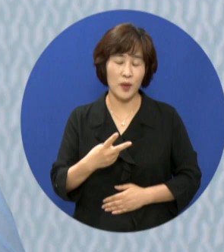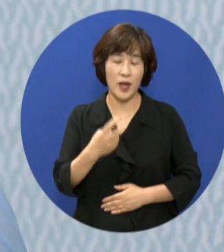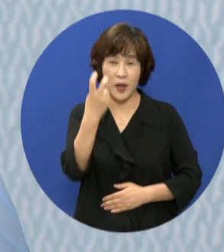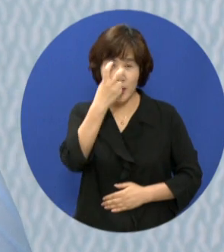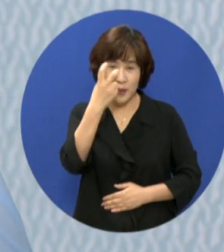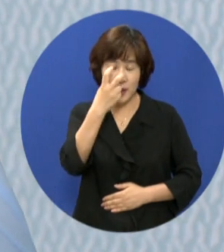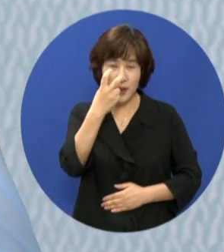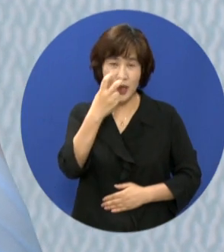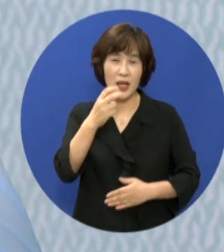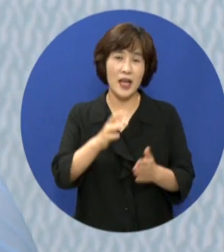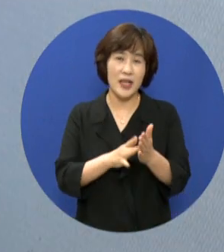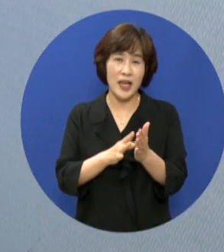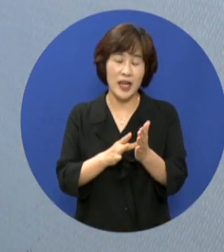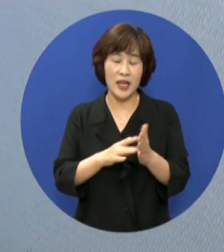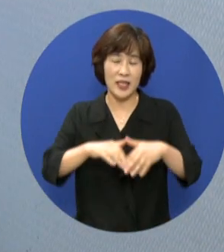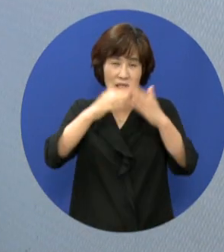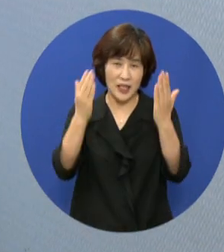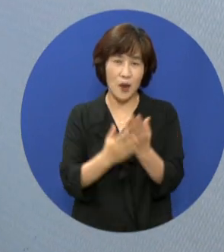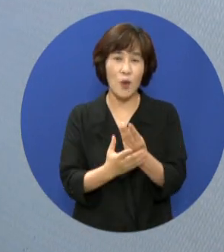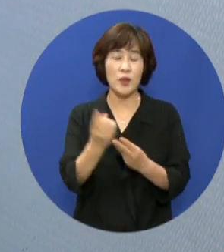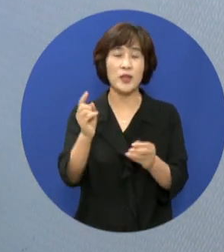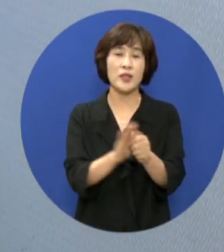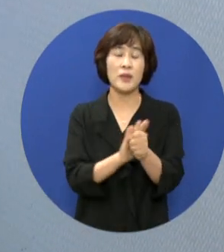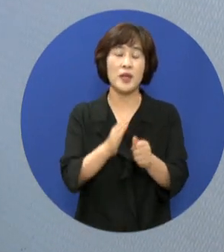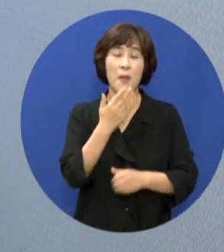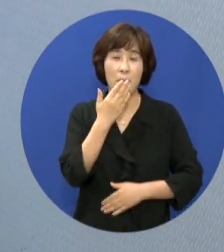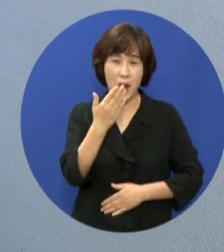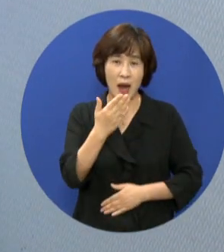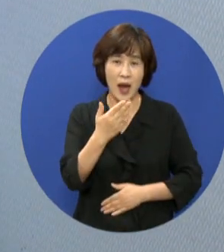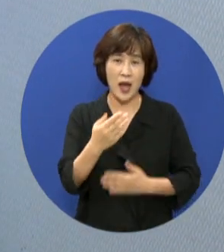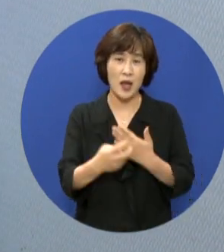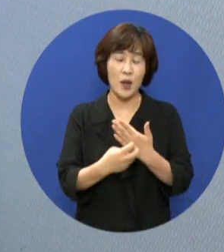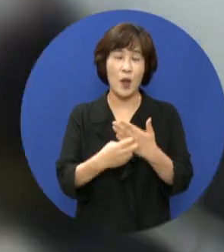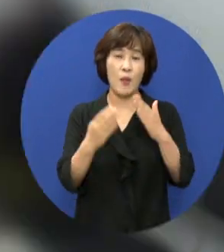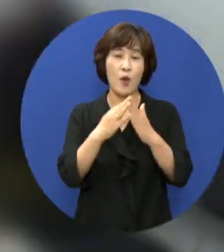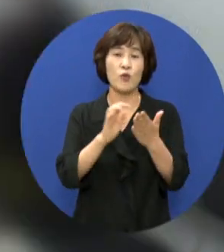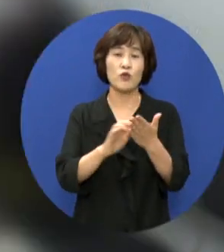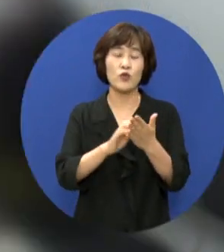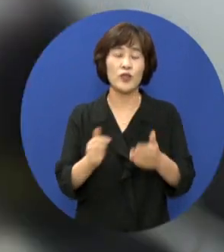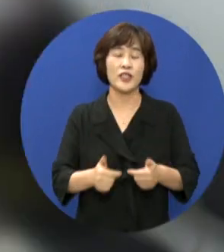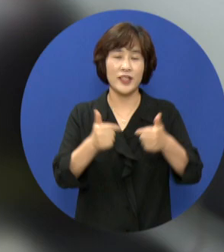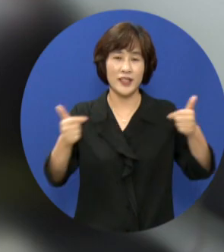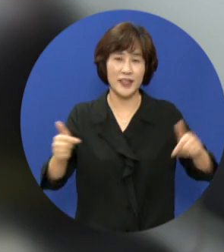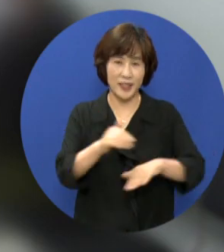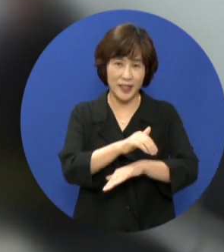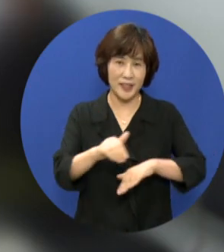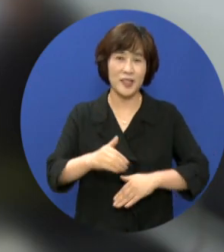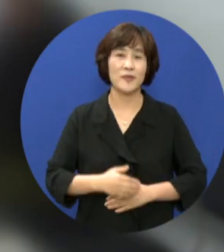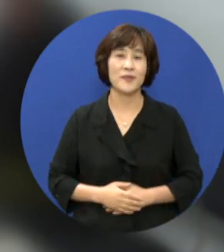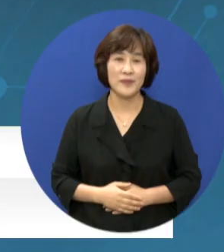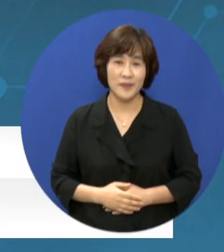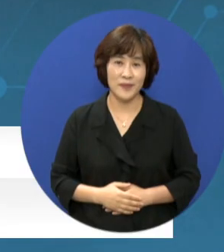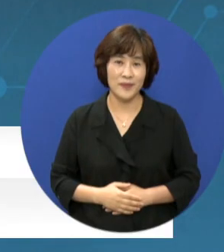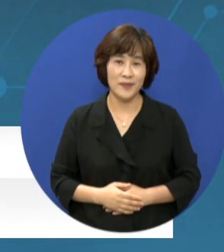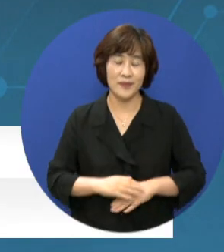검사와 치료제 처방 까지 원스톱 서비스가 가능한 진료기관 을 늘려나갈 계획입니다